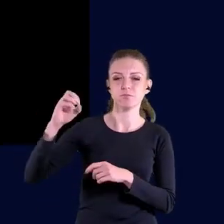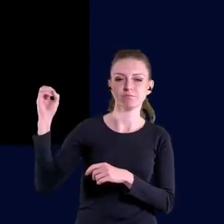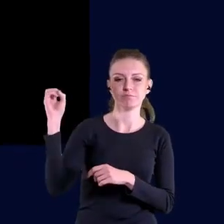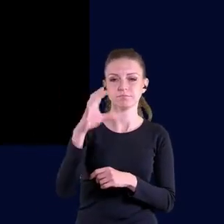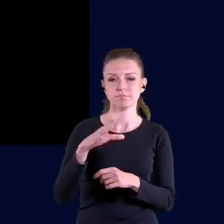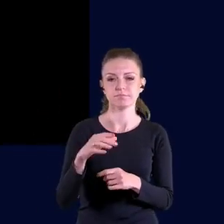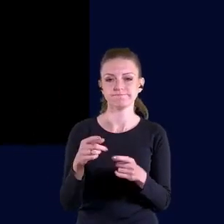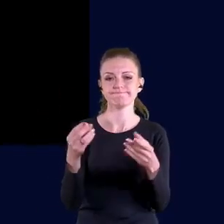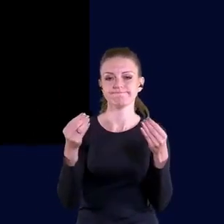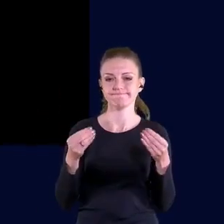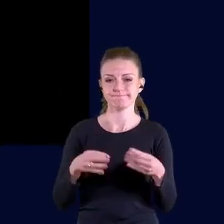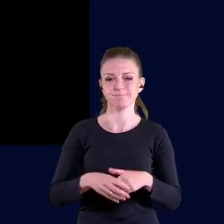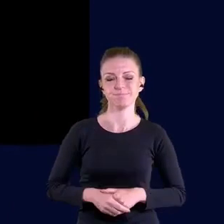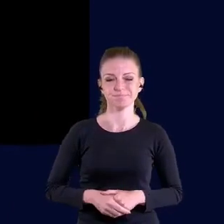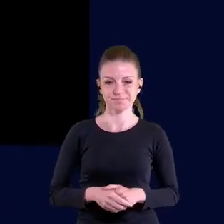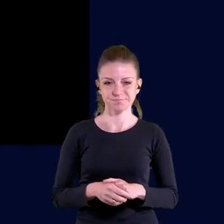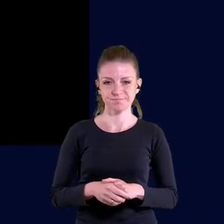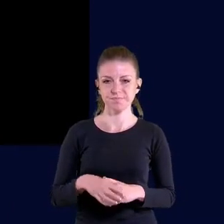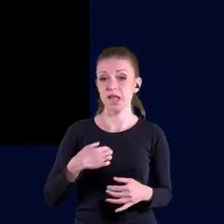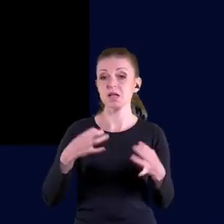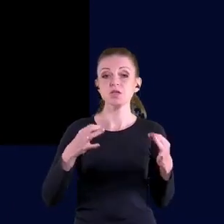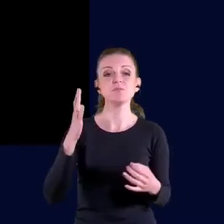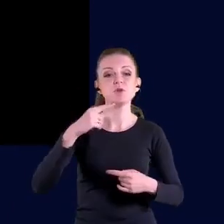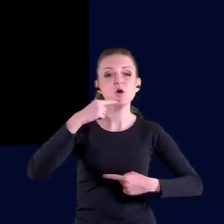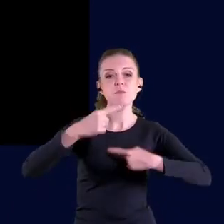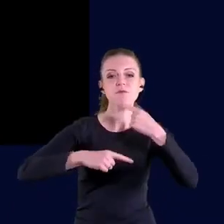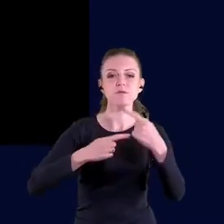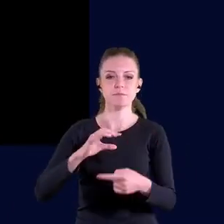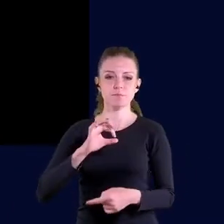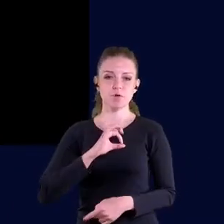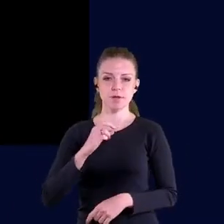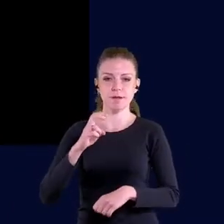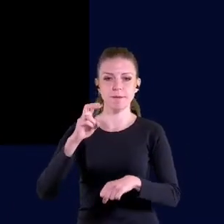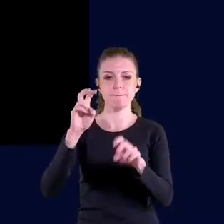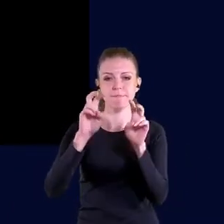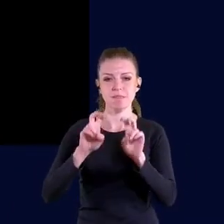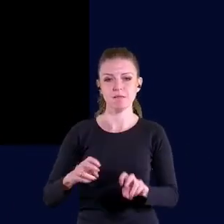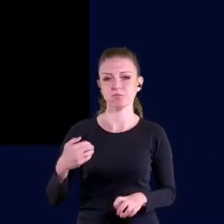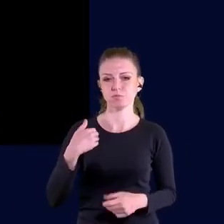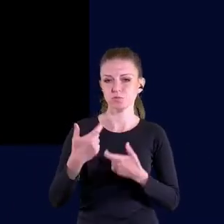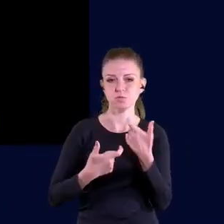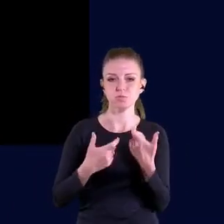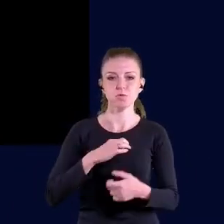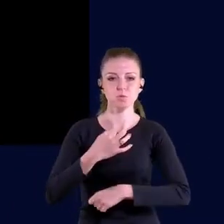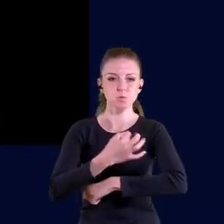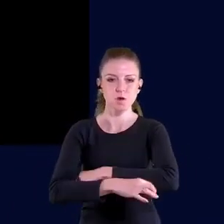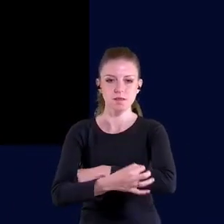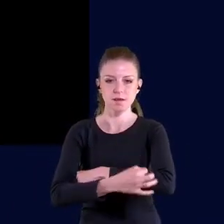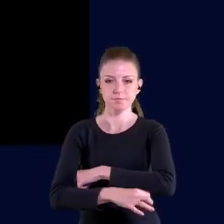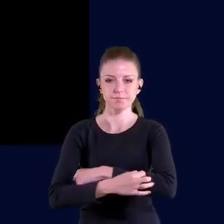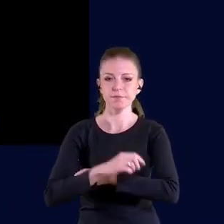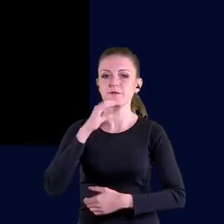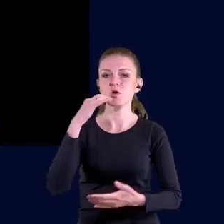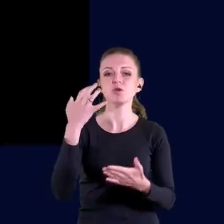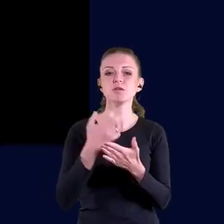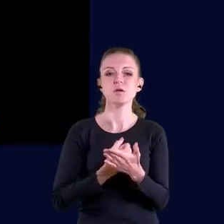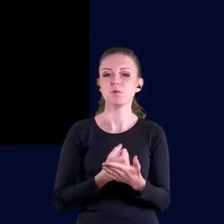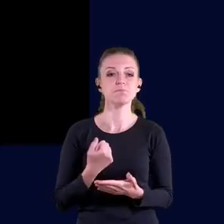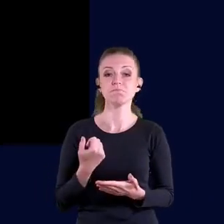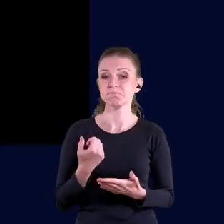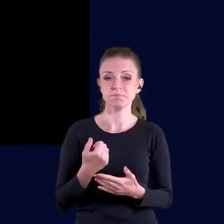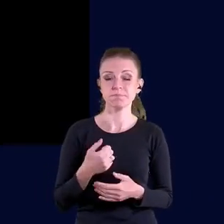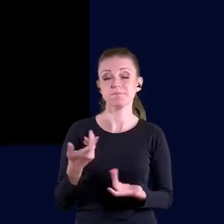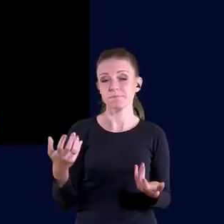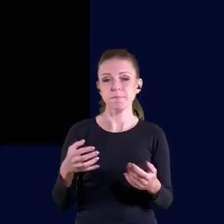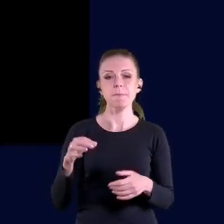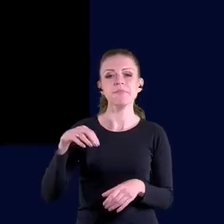i ja państwu dzisiaj opowiem o badaniu które zrobiłam u nas na uczelni i wykorzystałam do tego badania